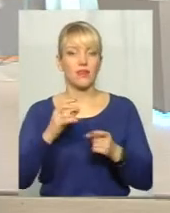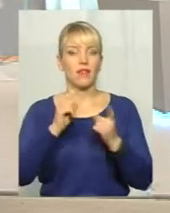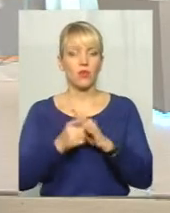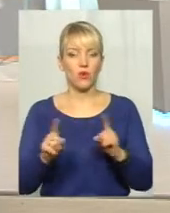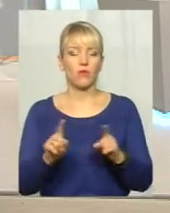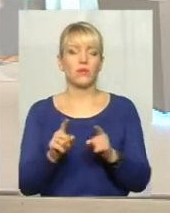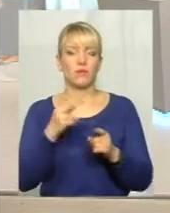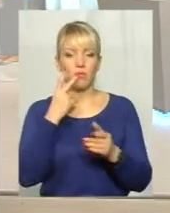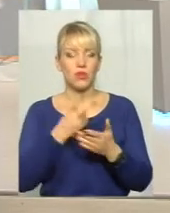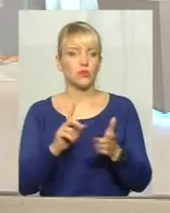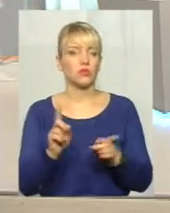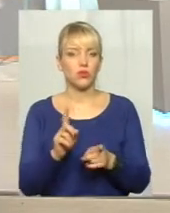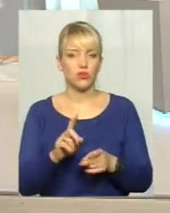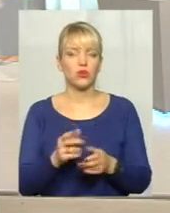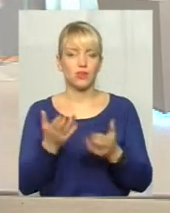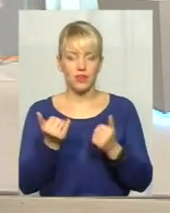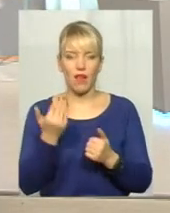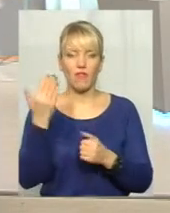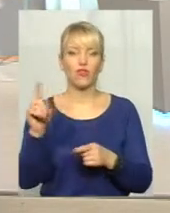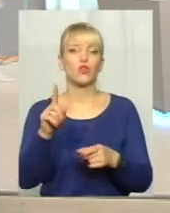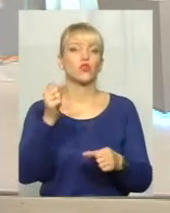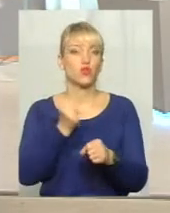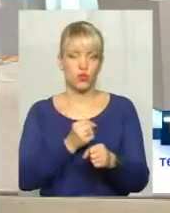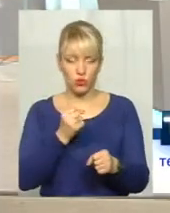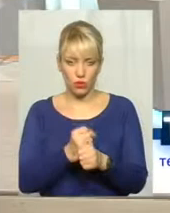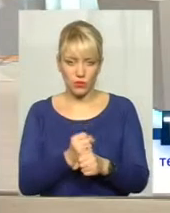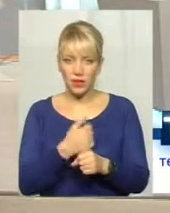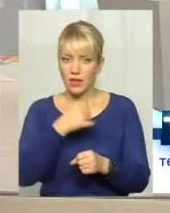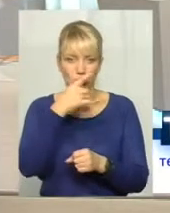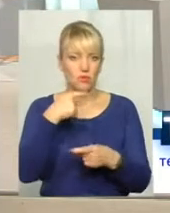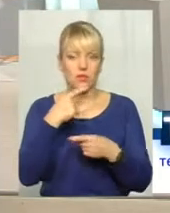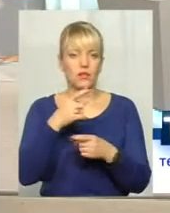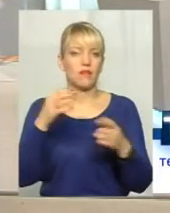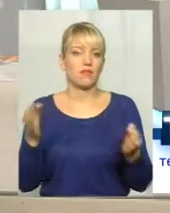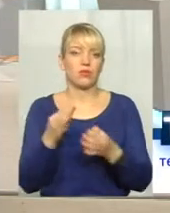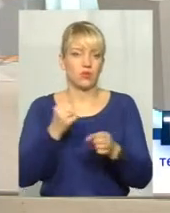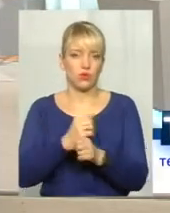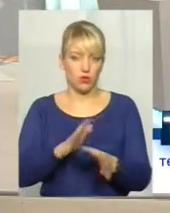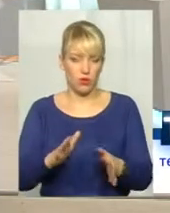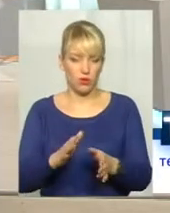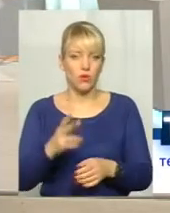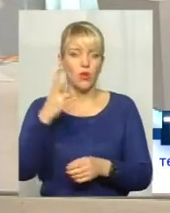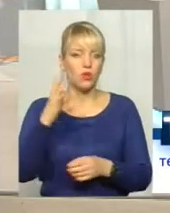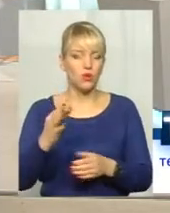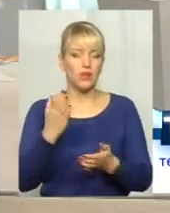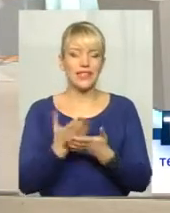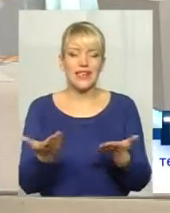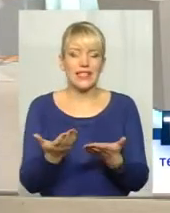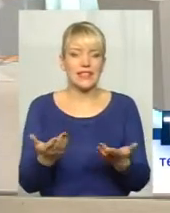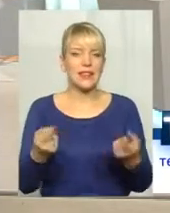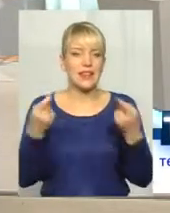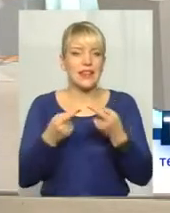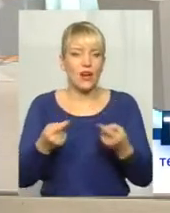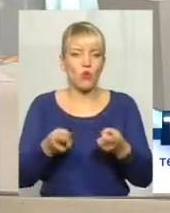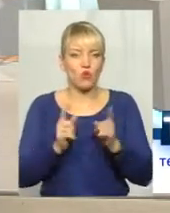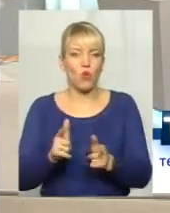щось роблять, ми не можемо сказати, що НАБУ абсолютно не працює, але є якісь неузгоджені дії, і комусь